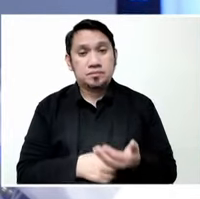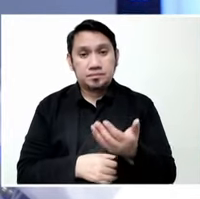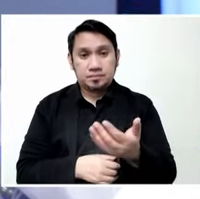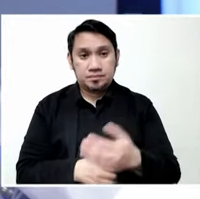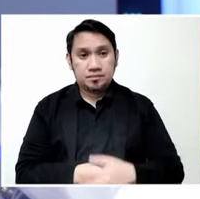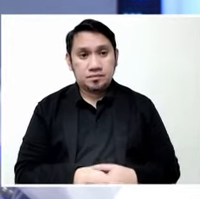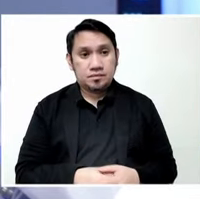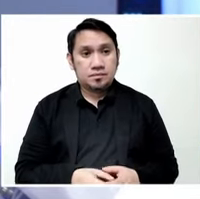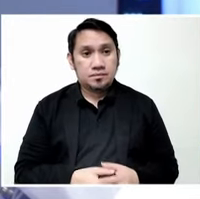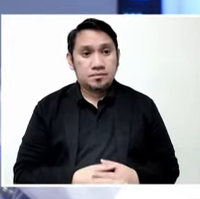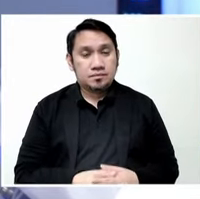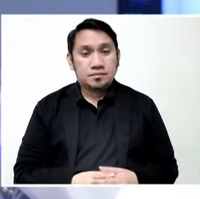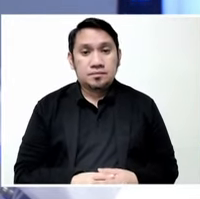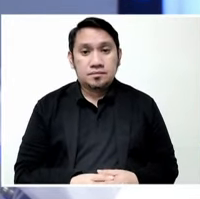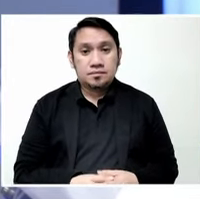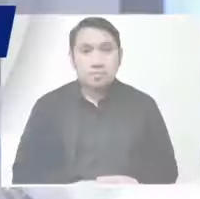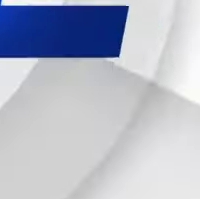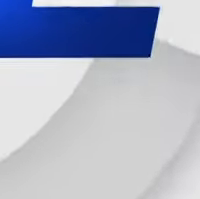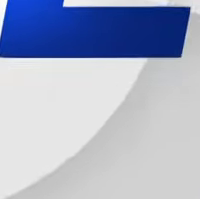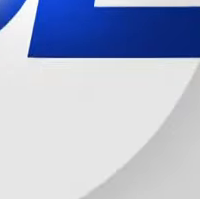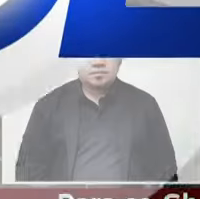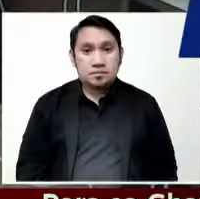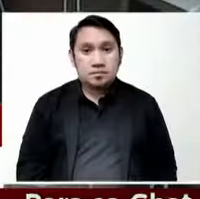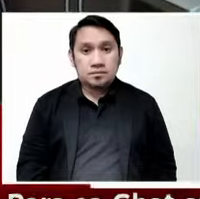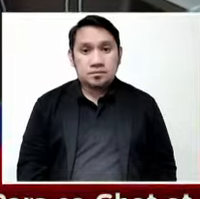Nagpa-patrol, RG Cruz.